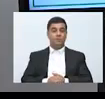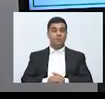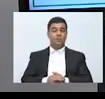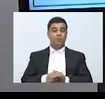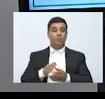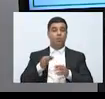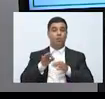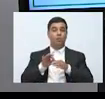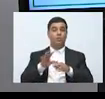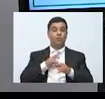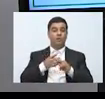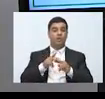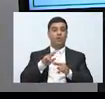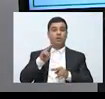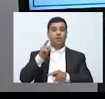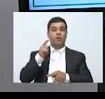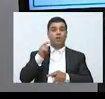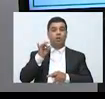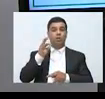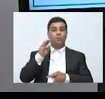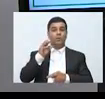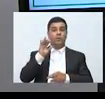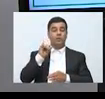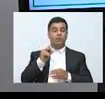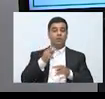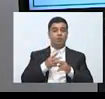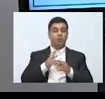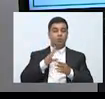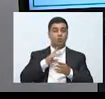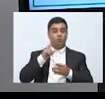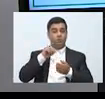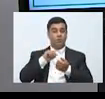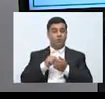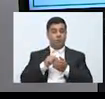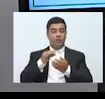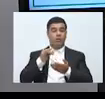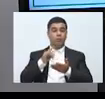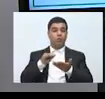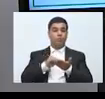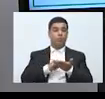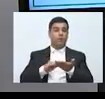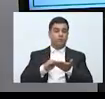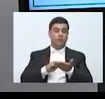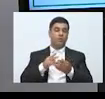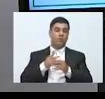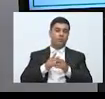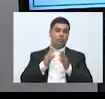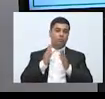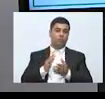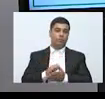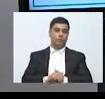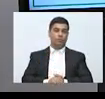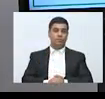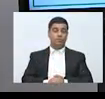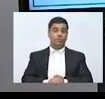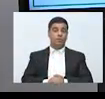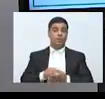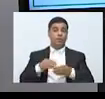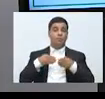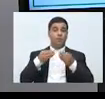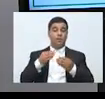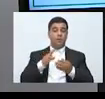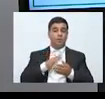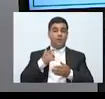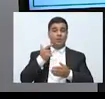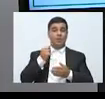ўтилган грамматик мавзуни мустаҳкамлаш ва такрорлаш юзасидан қуйидаги машқни бажарамиз. Берилган